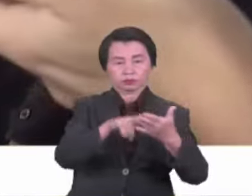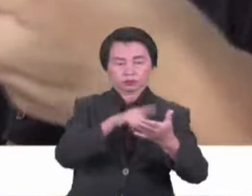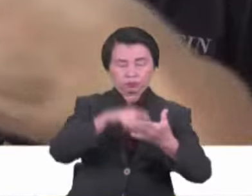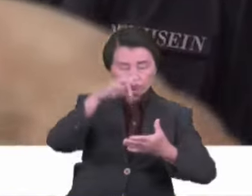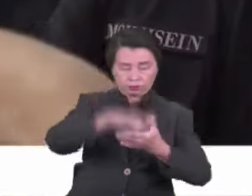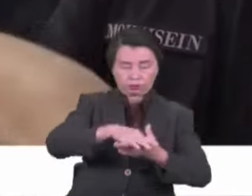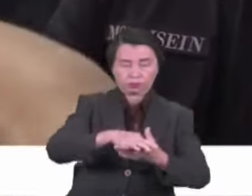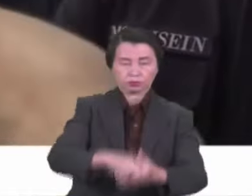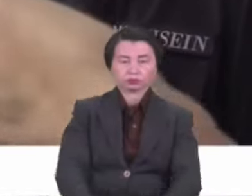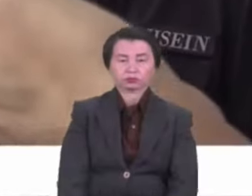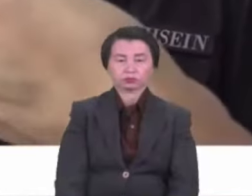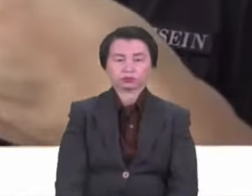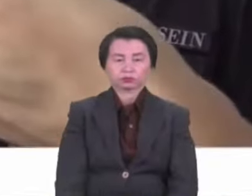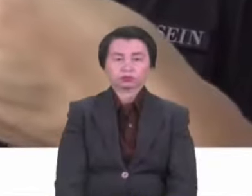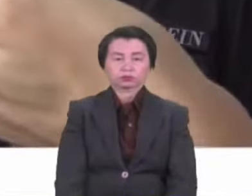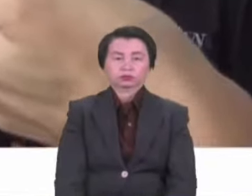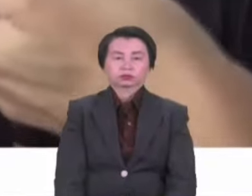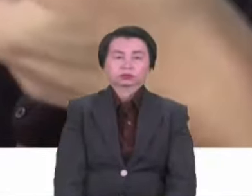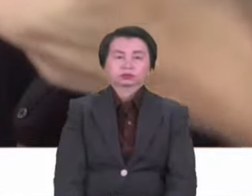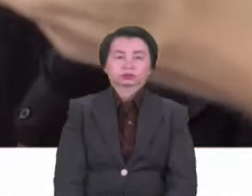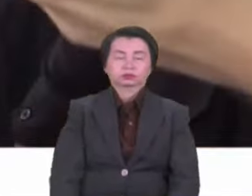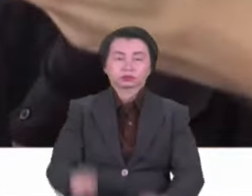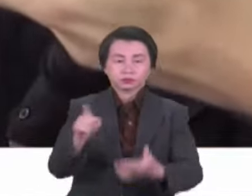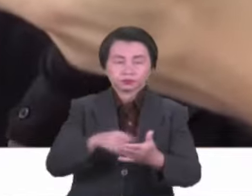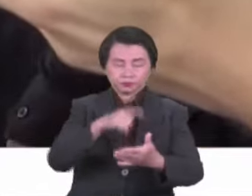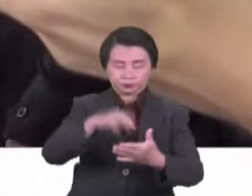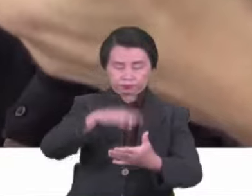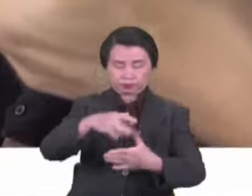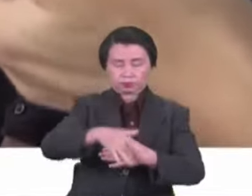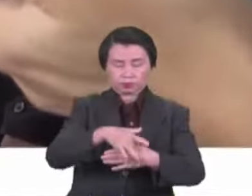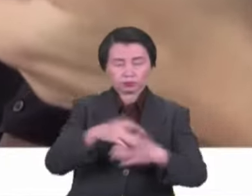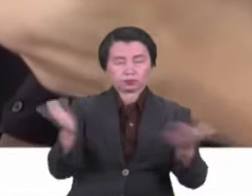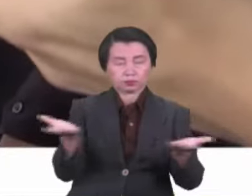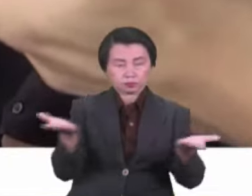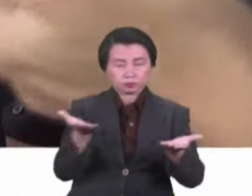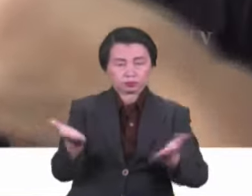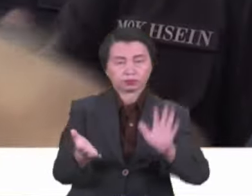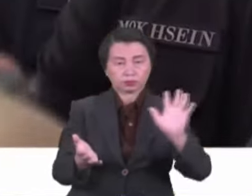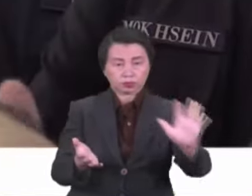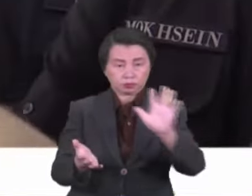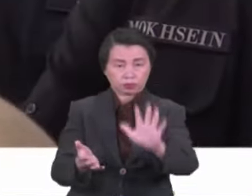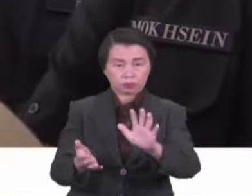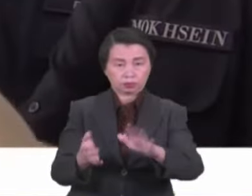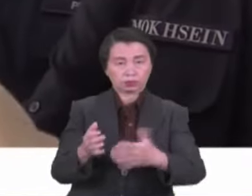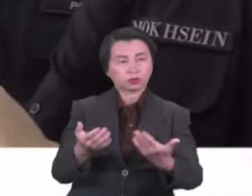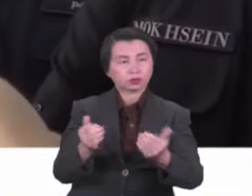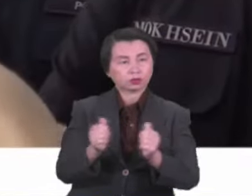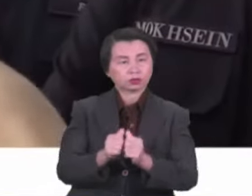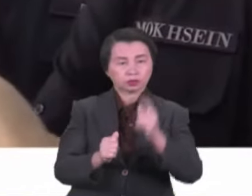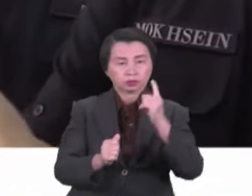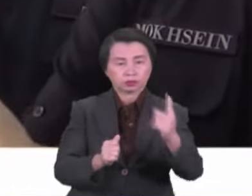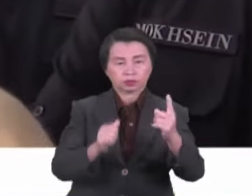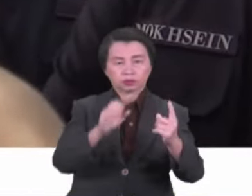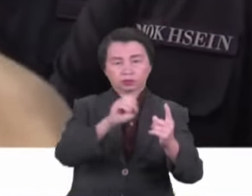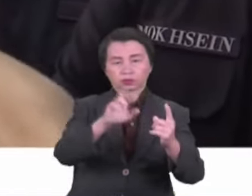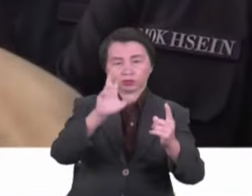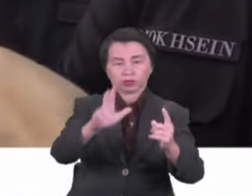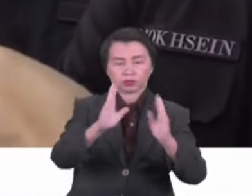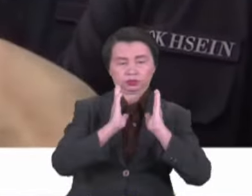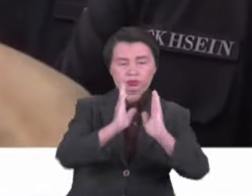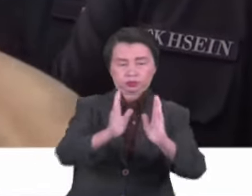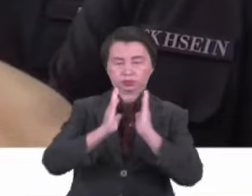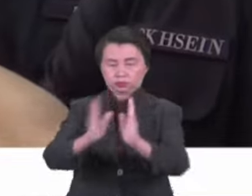mengundi. Jadi untuk undi awal di sini di Kerajaan Sarawak sebanyak 55 pusat mengundi awal dengan 103 saluran untuk pilihan